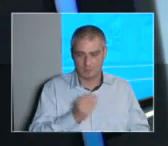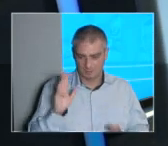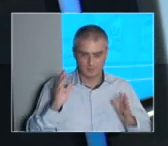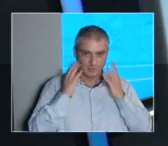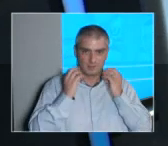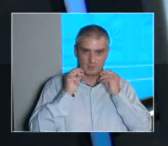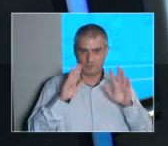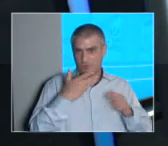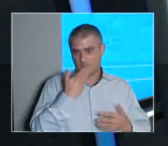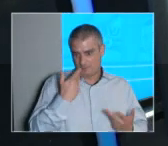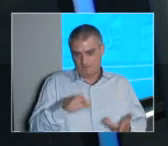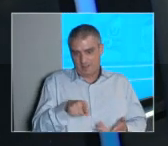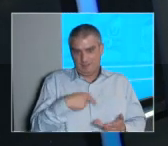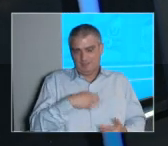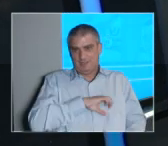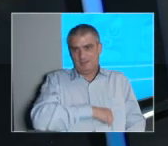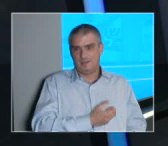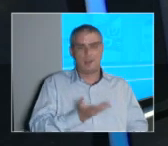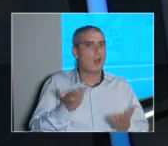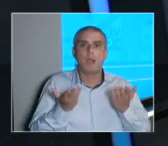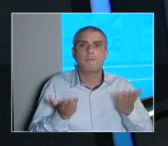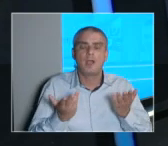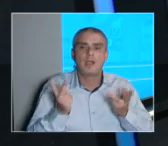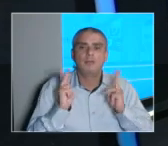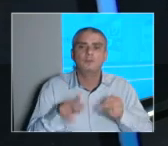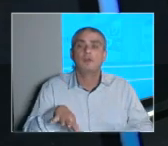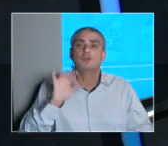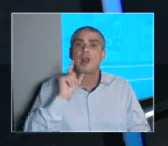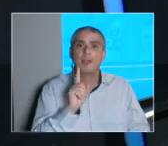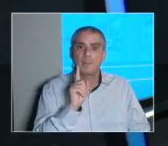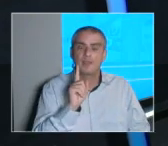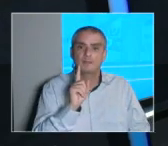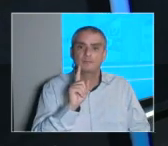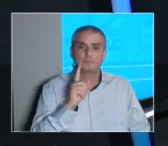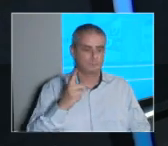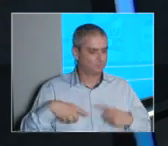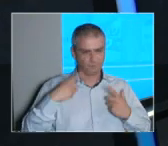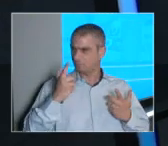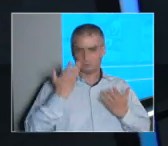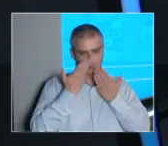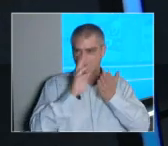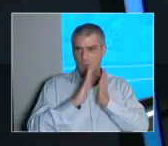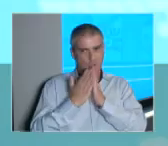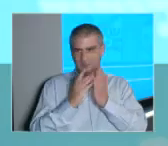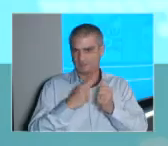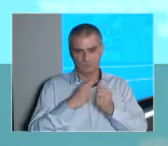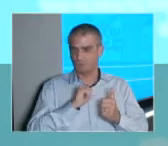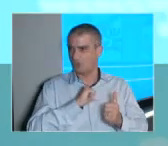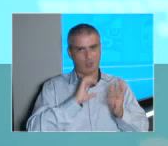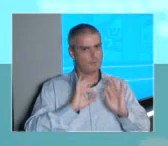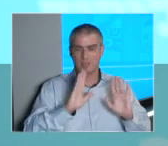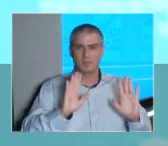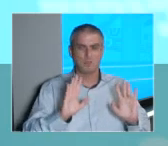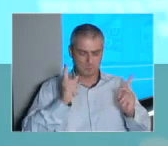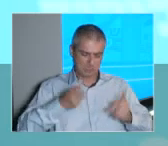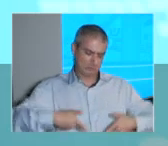ואם אתה רוצה... על זה היה דווה ליבנו. אז על זה דווה ליבנו על מה שאפשר להיבחר תוך התפארות שאתה לא קורא ספרים, שלא מעניין אותך.